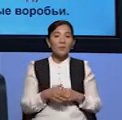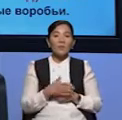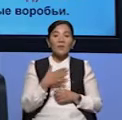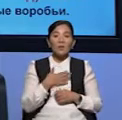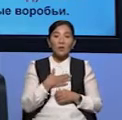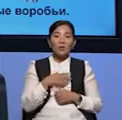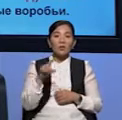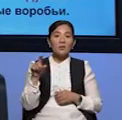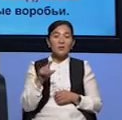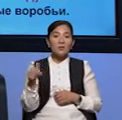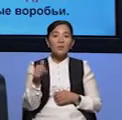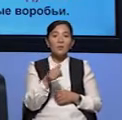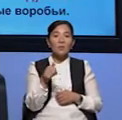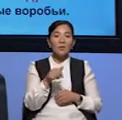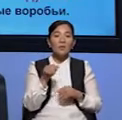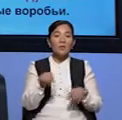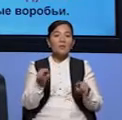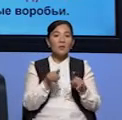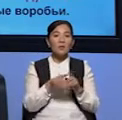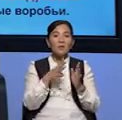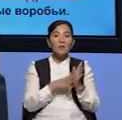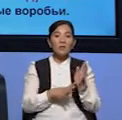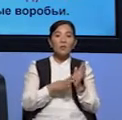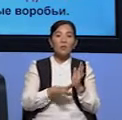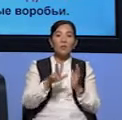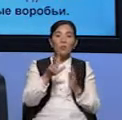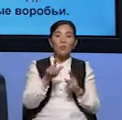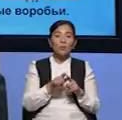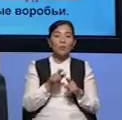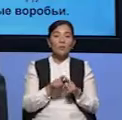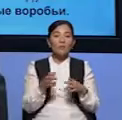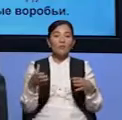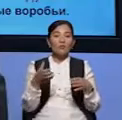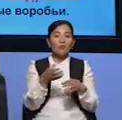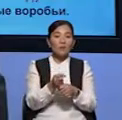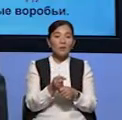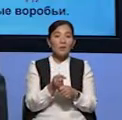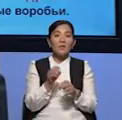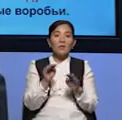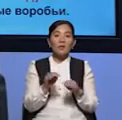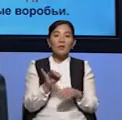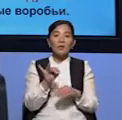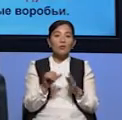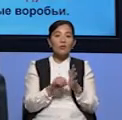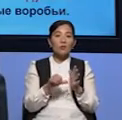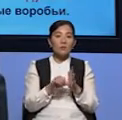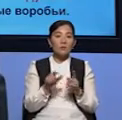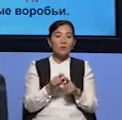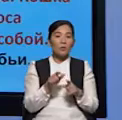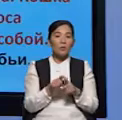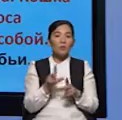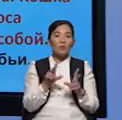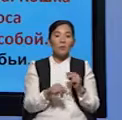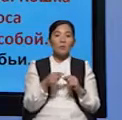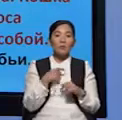Наш текст первоначально состоял из 93 слов. Сжатый текст состоит из 60